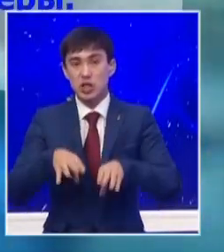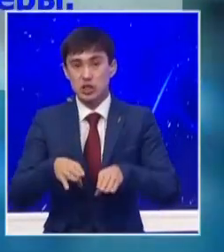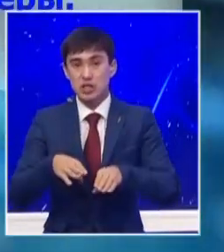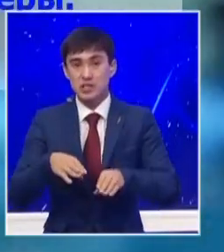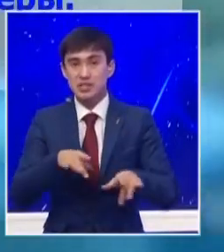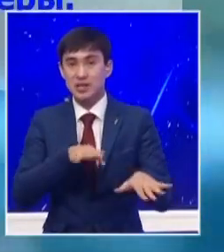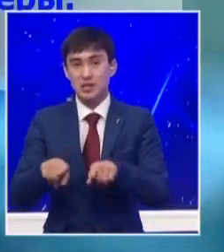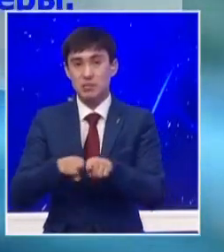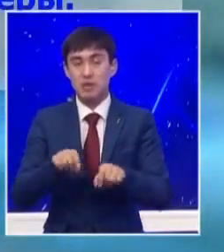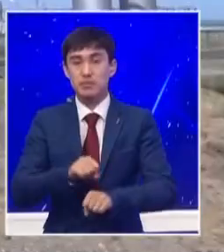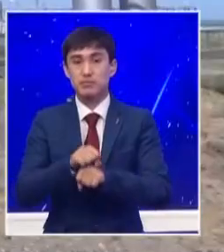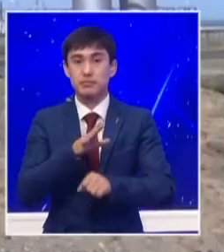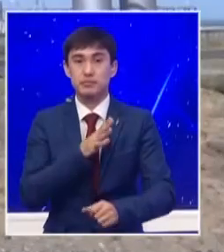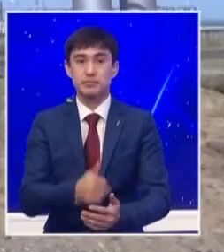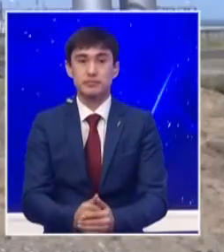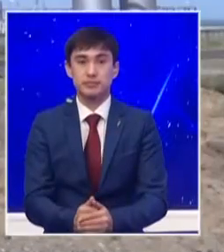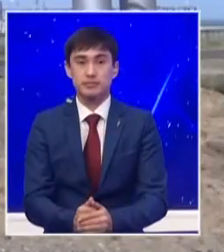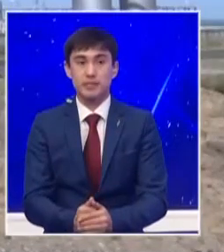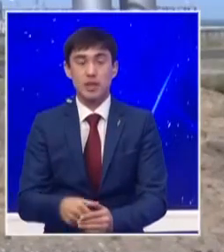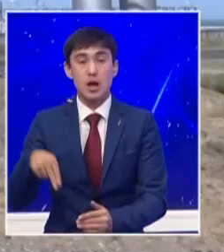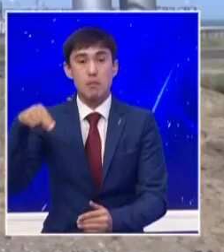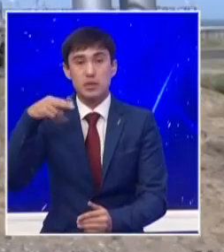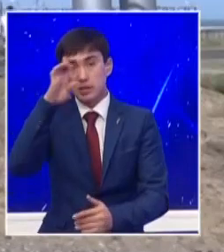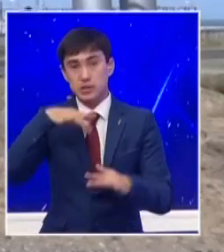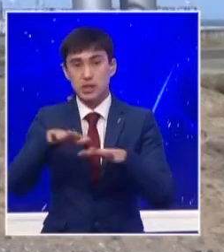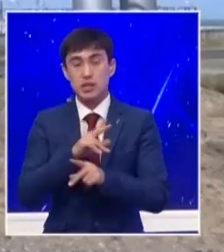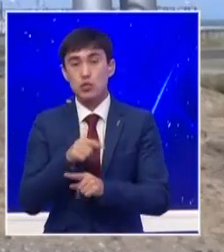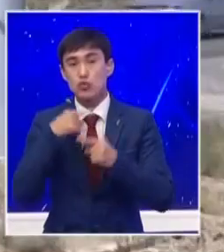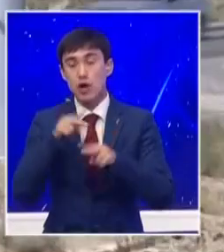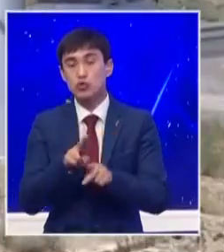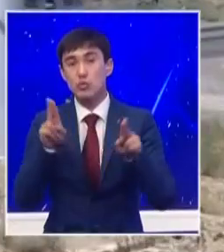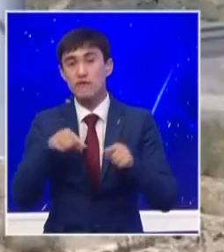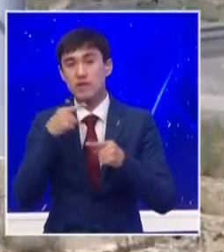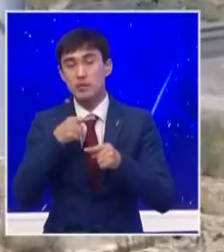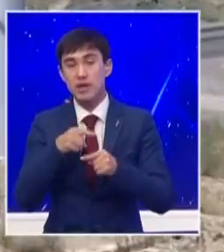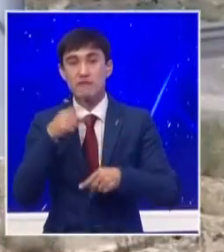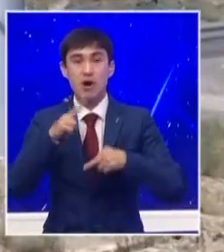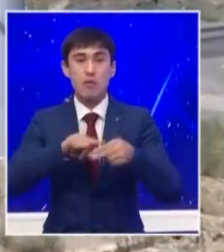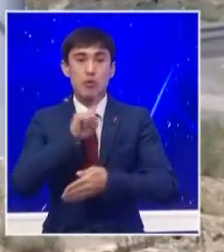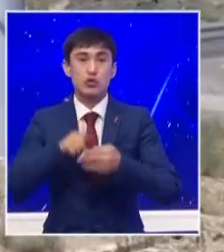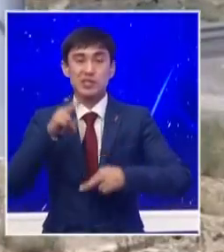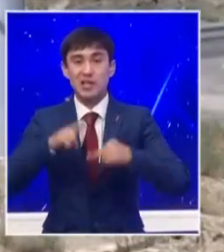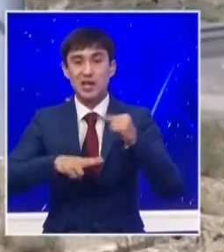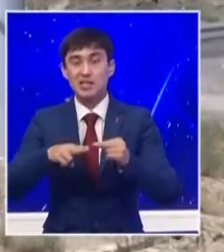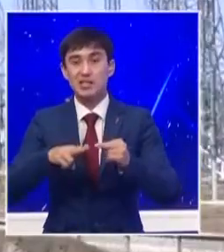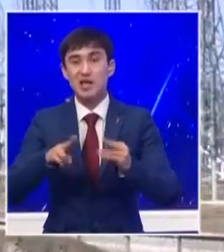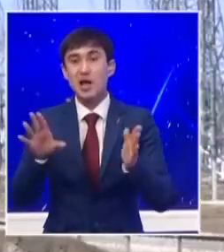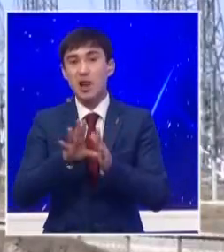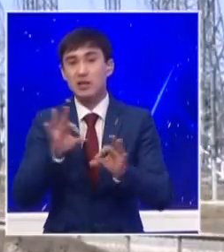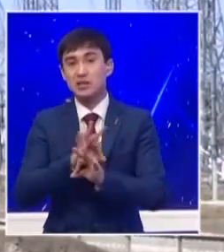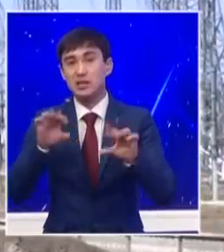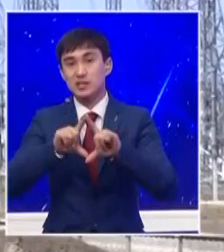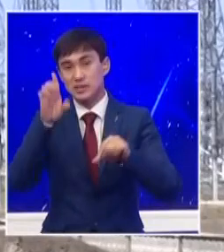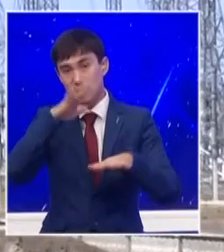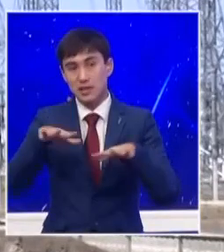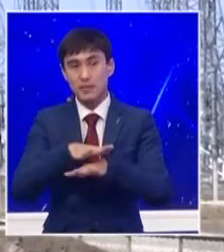крайние меры президент страны уделяет особое внимание вопросу строительства АЭС на территории нашей страны